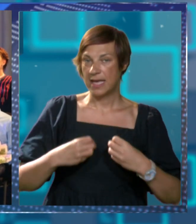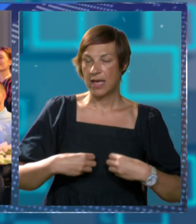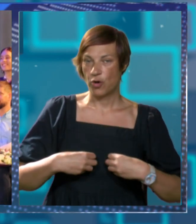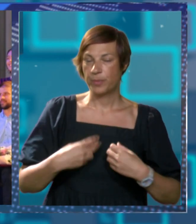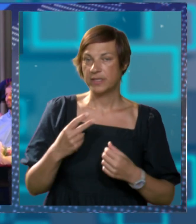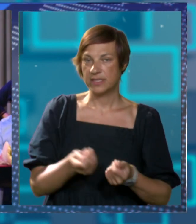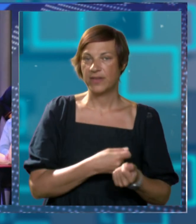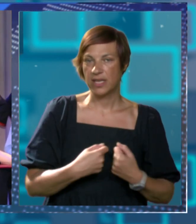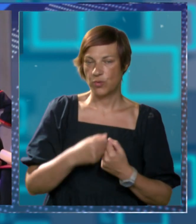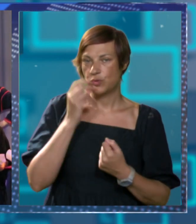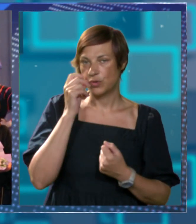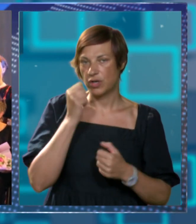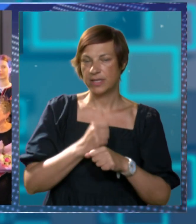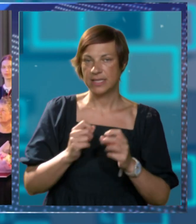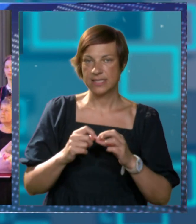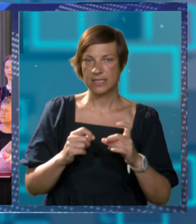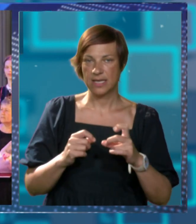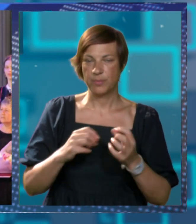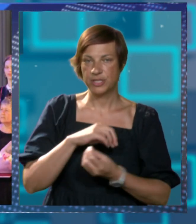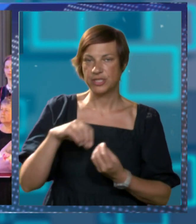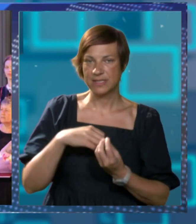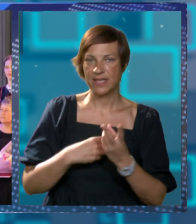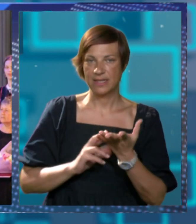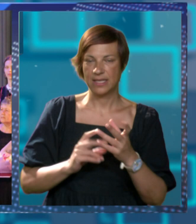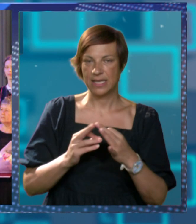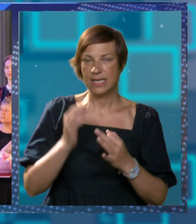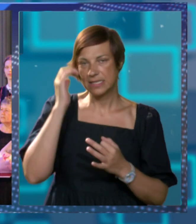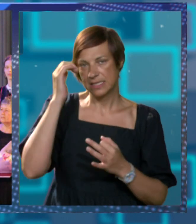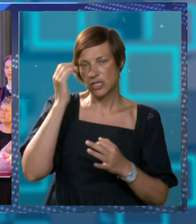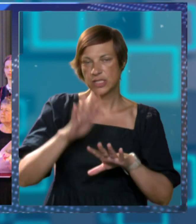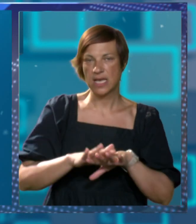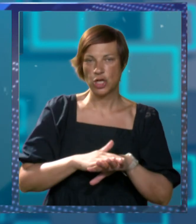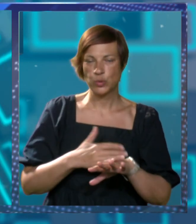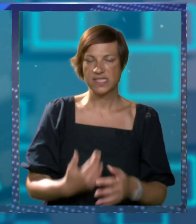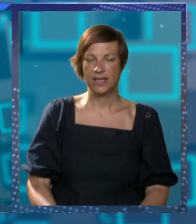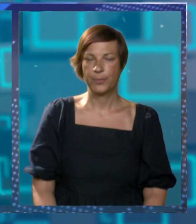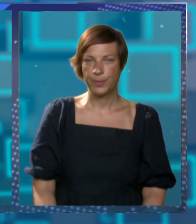obrazovanja, te udruga Otac Ante Gabrić nagradu Sveti Ilija u području socijalne skrbi.